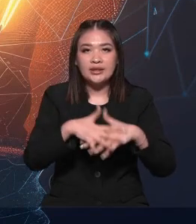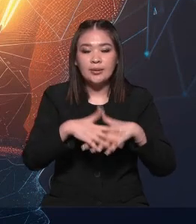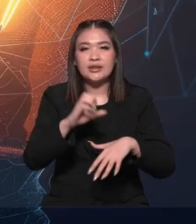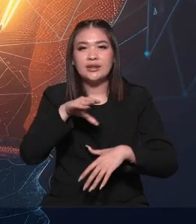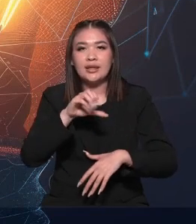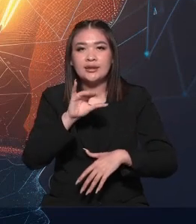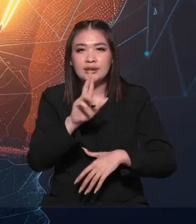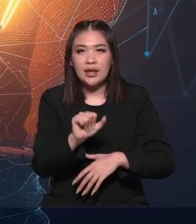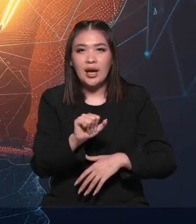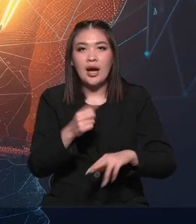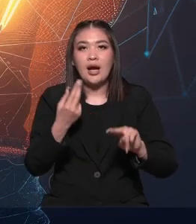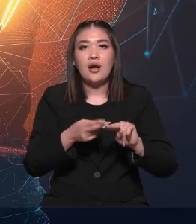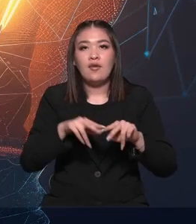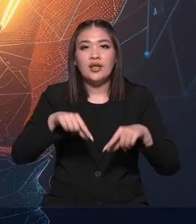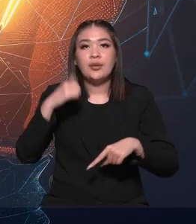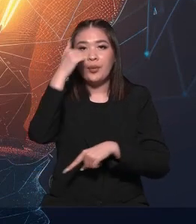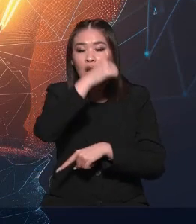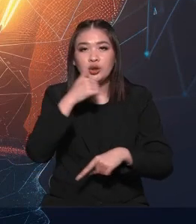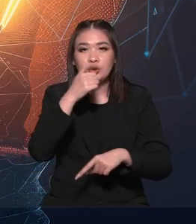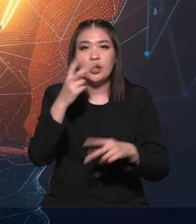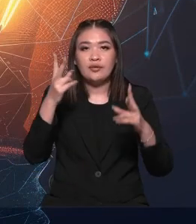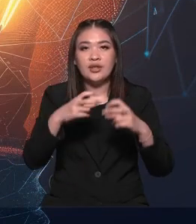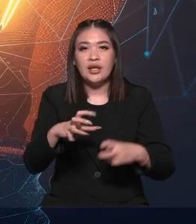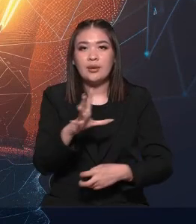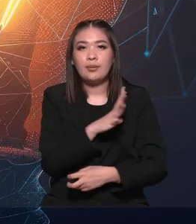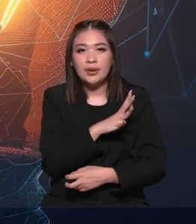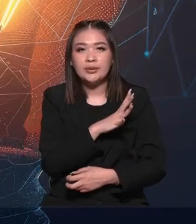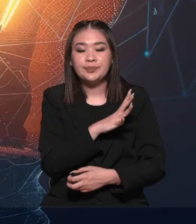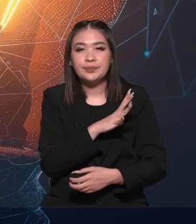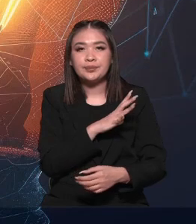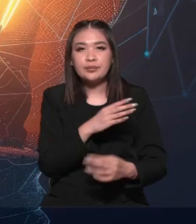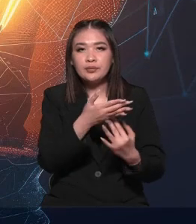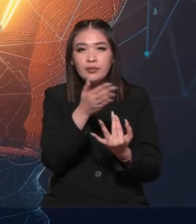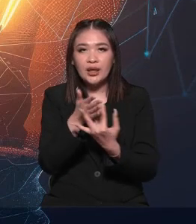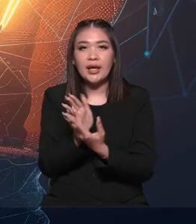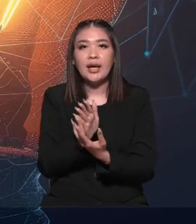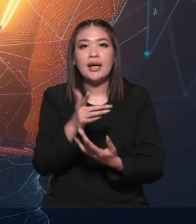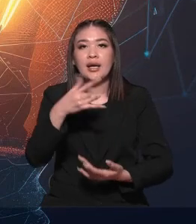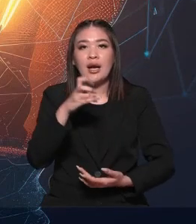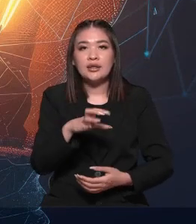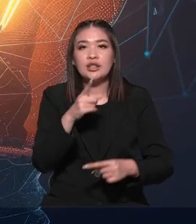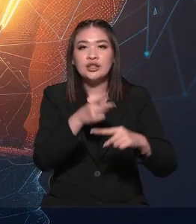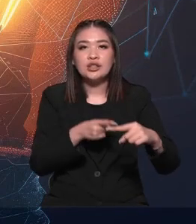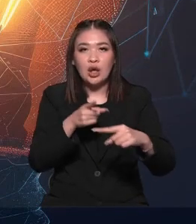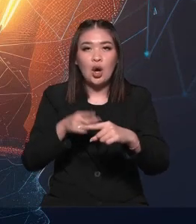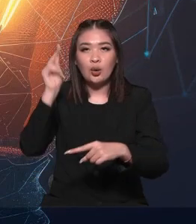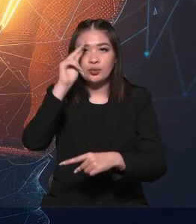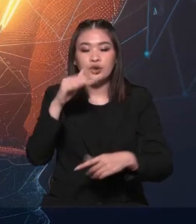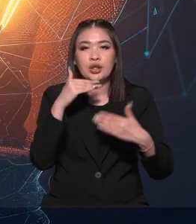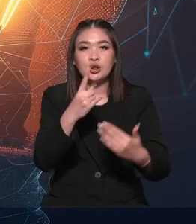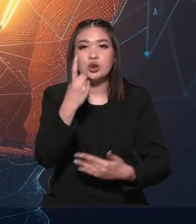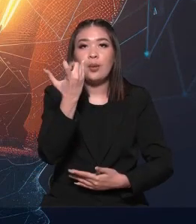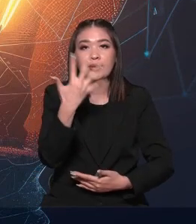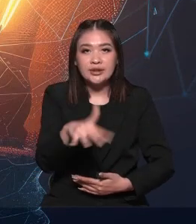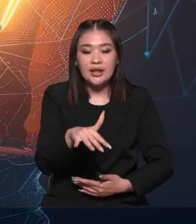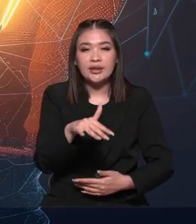статистику. Кроме того, в этом году введены дифференцированные гранты с частичной оплатой за обучение. Их 150, и выделены